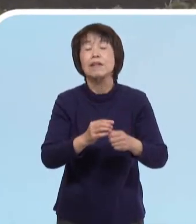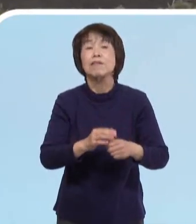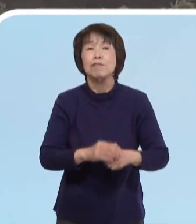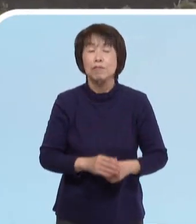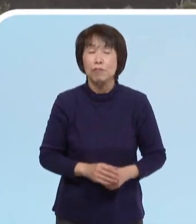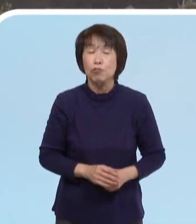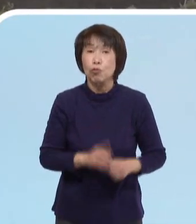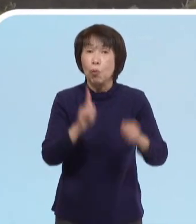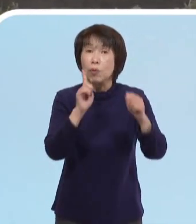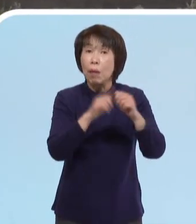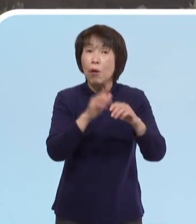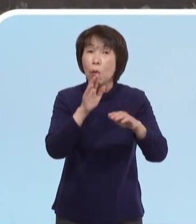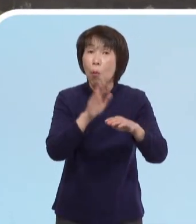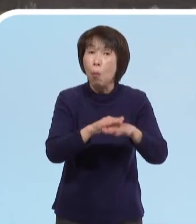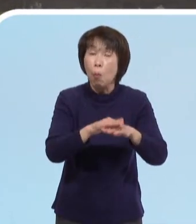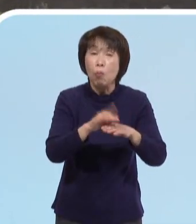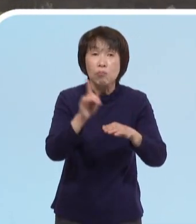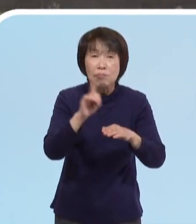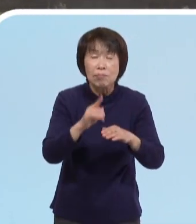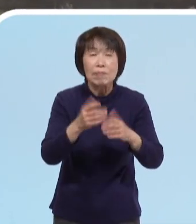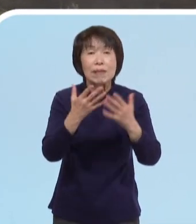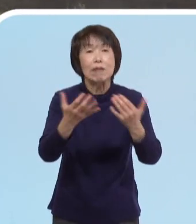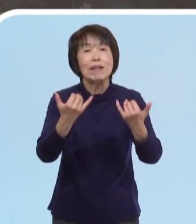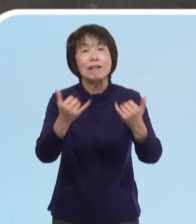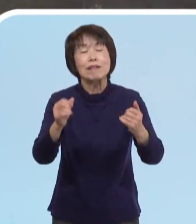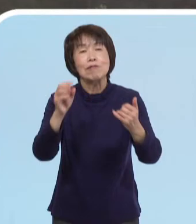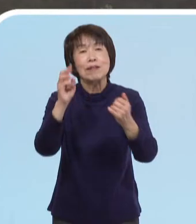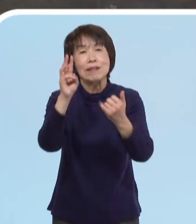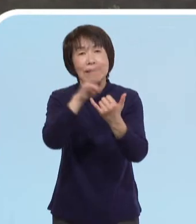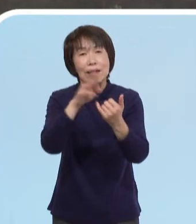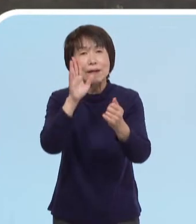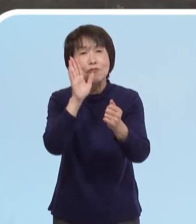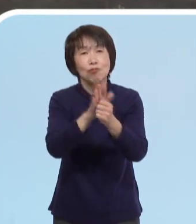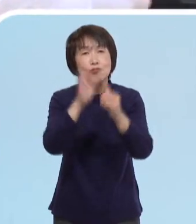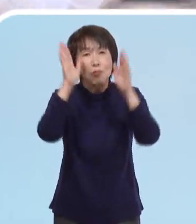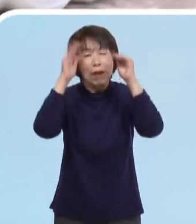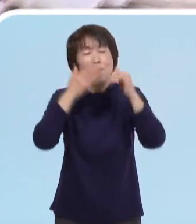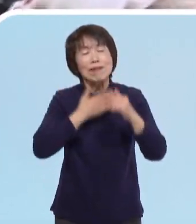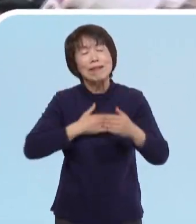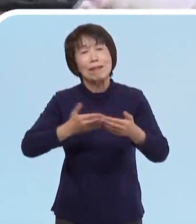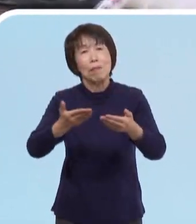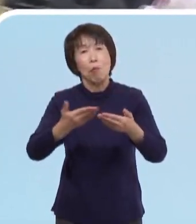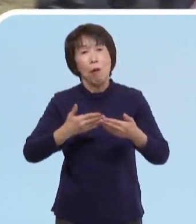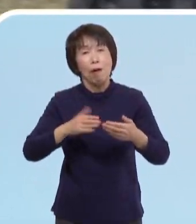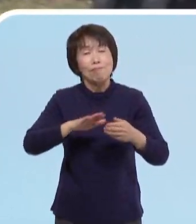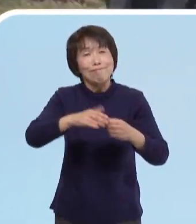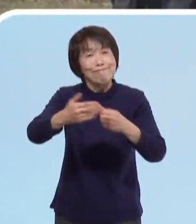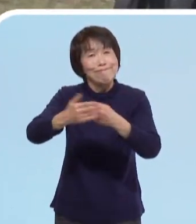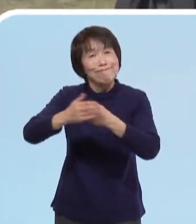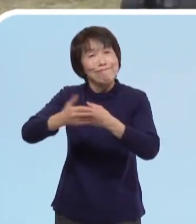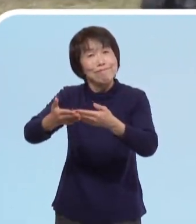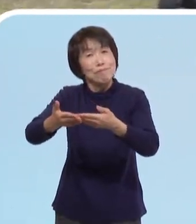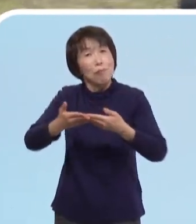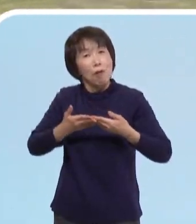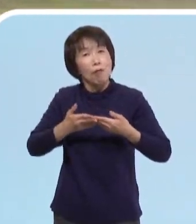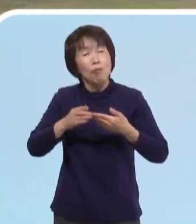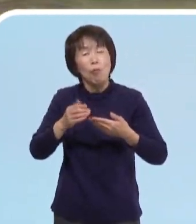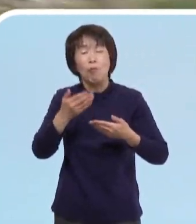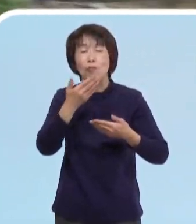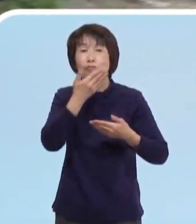そのためにはより多くの人に災害救助犬を知ってもらい応援されるような存在になること